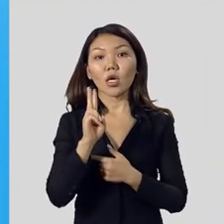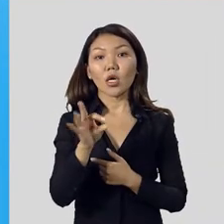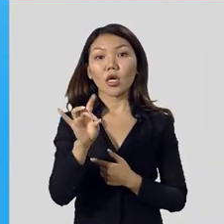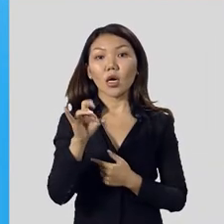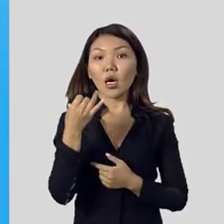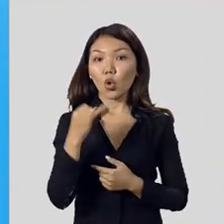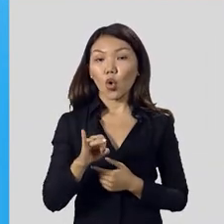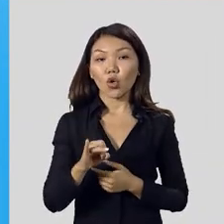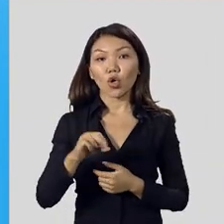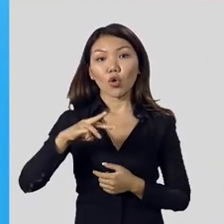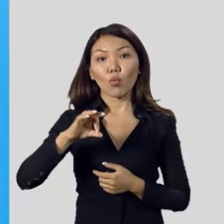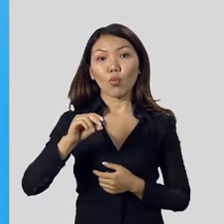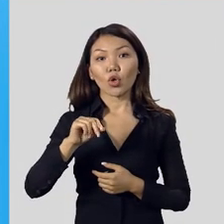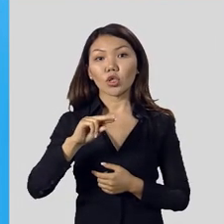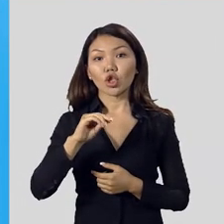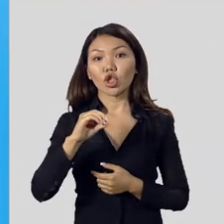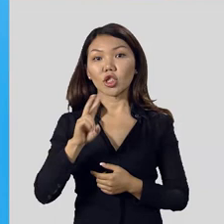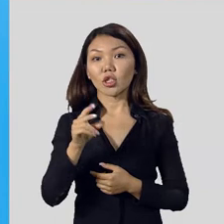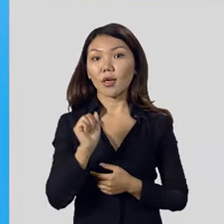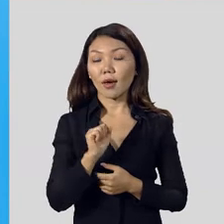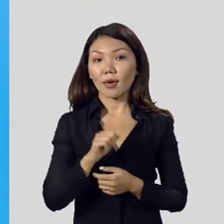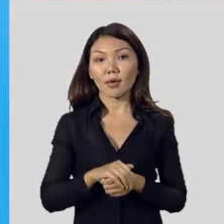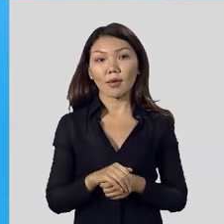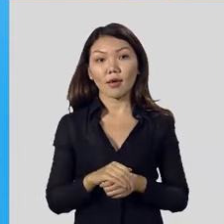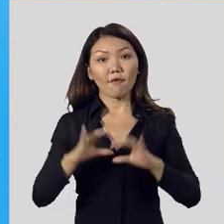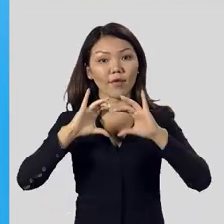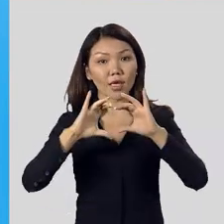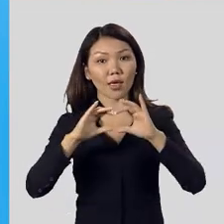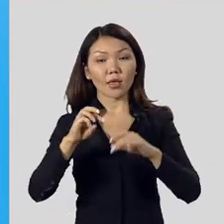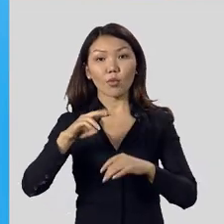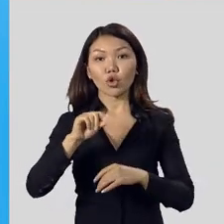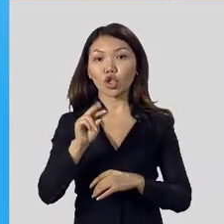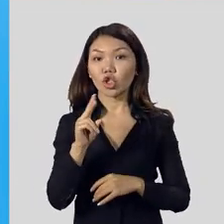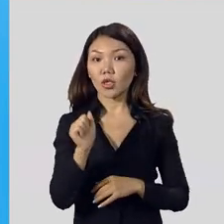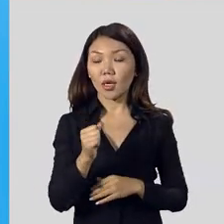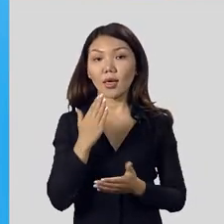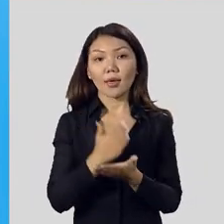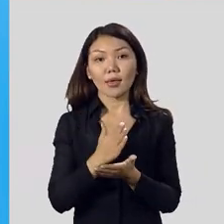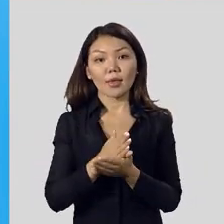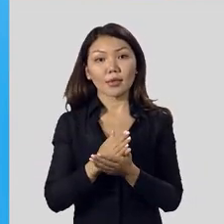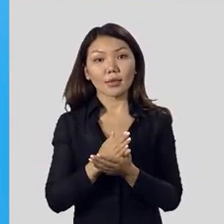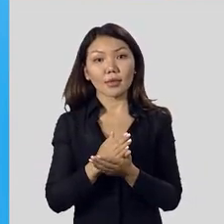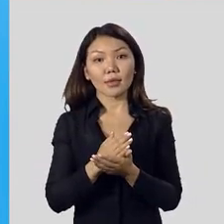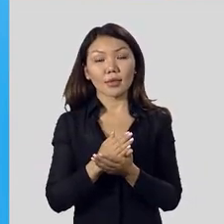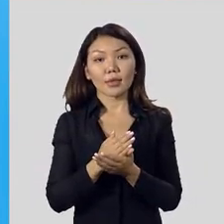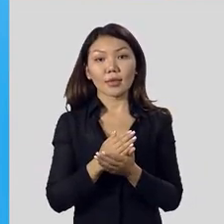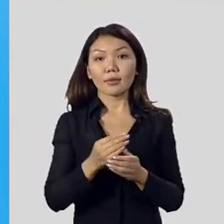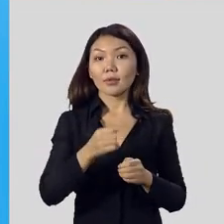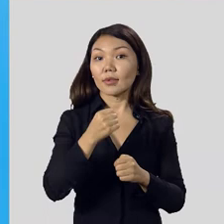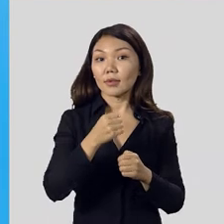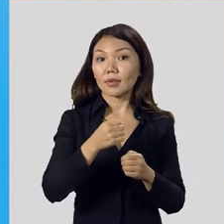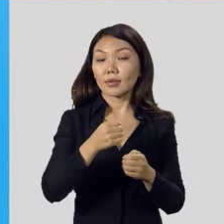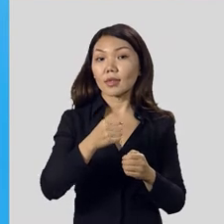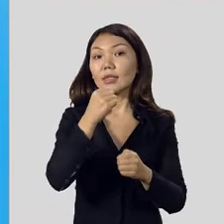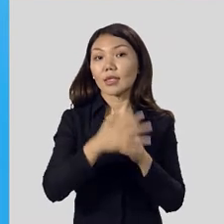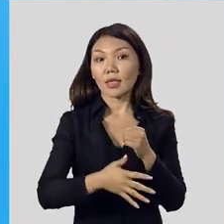мозжечка. В ядрах мозжечка расположены центры, отвечающие за